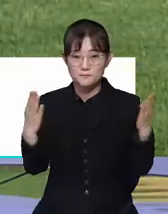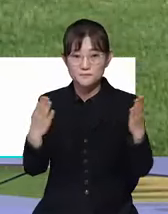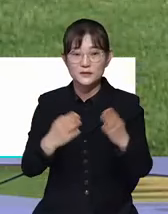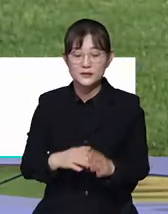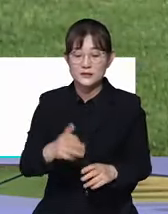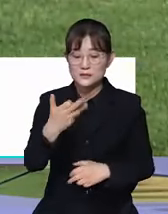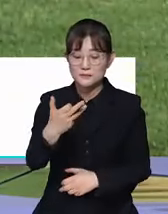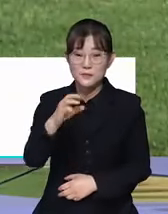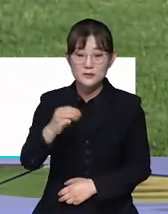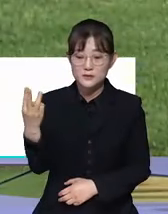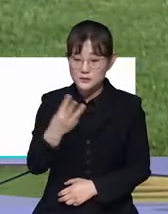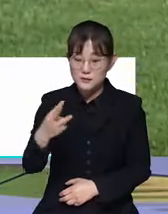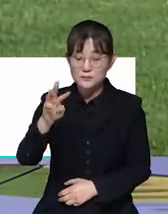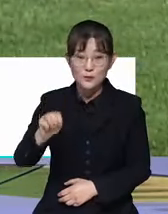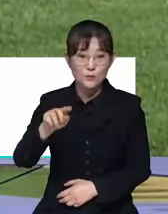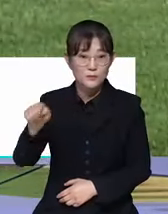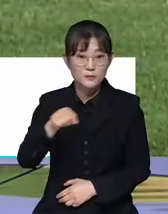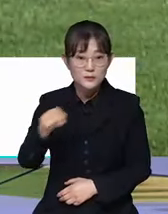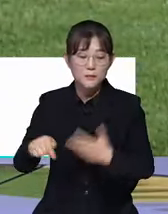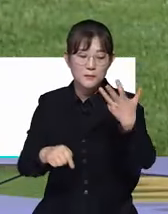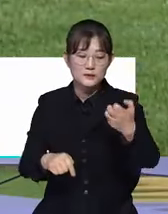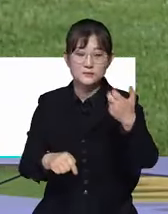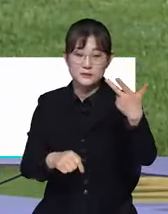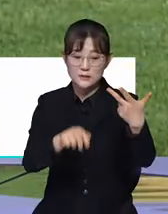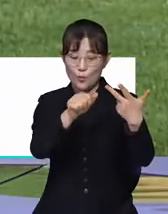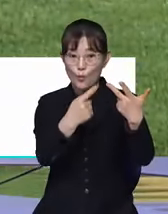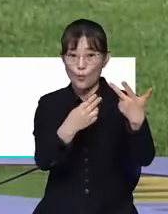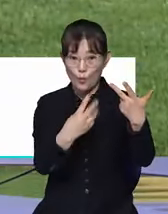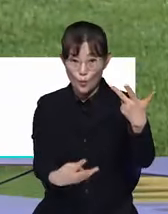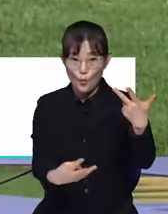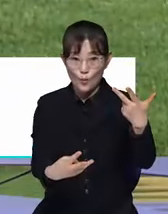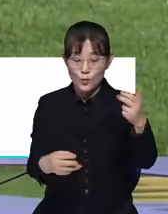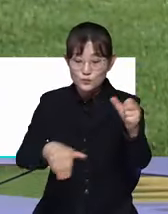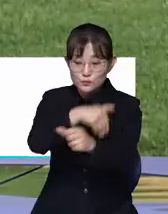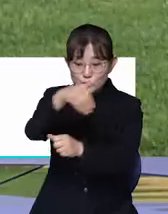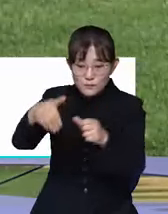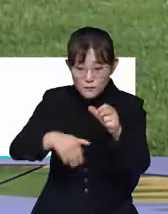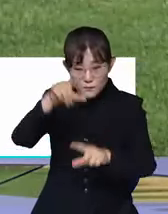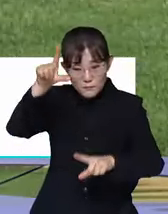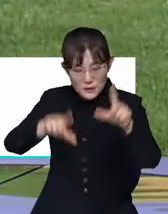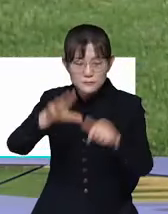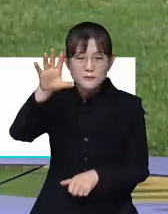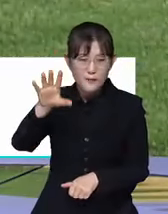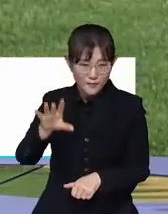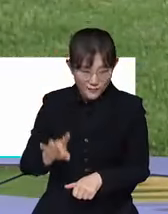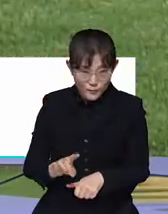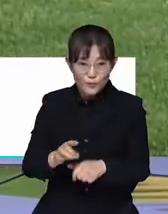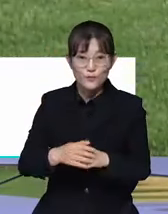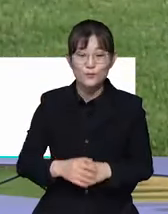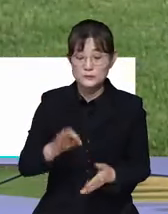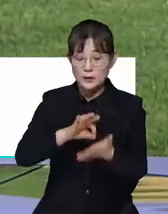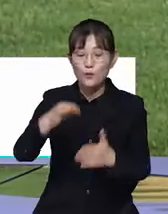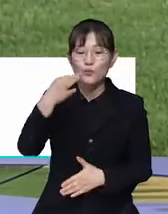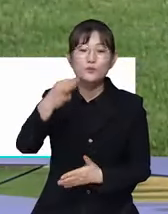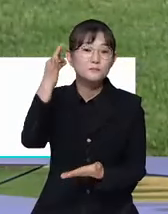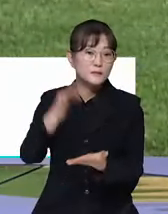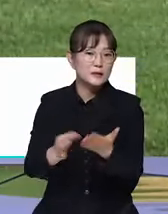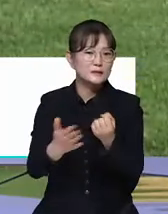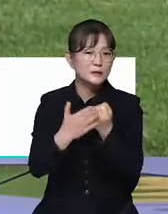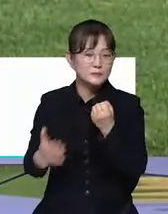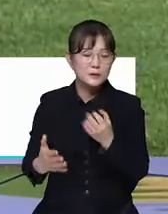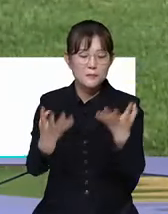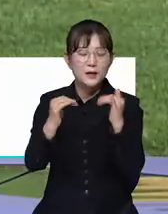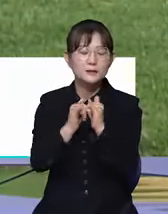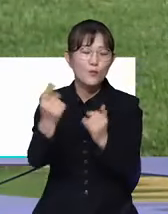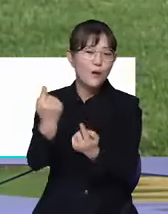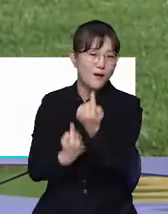18만 3,000m 87월 규모로 주변의 풍광과 잘 어울리고 사용료도 저렴해 이용자들이 몰릴 것으로